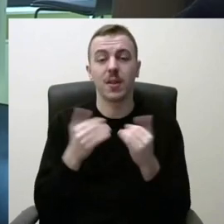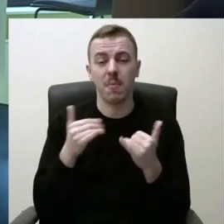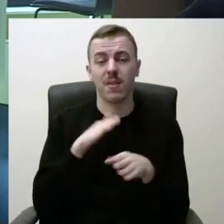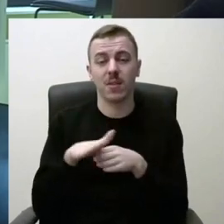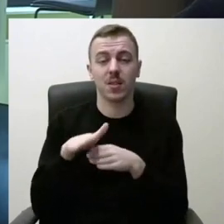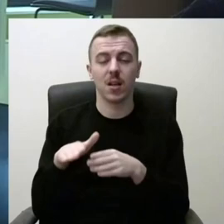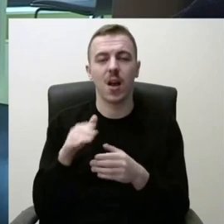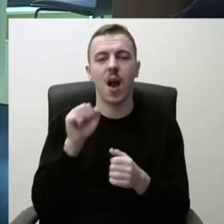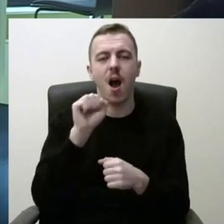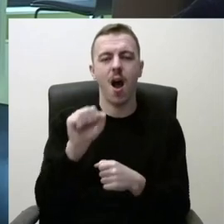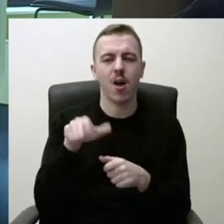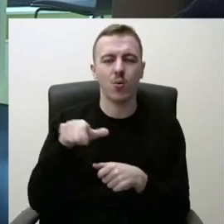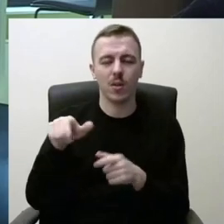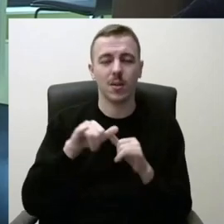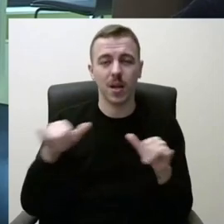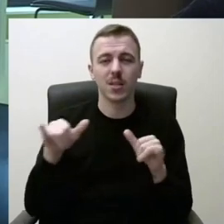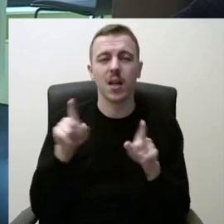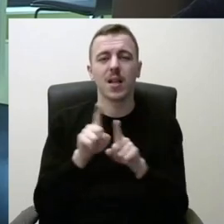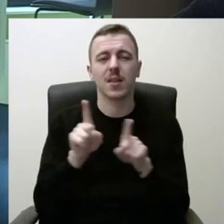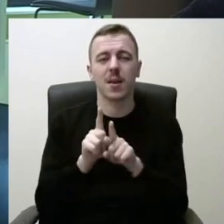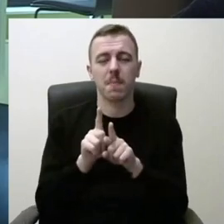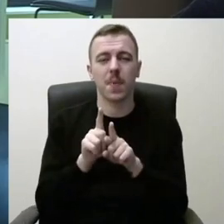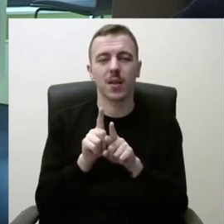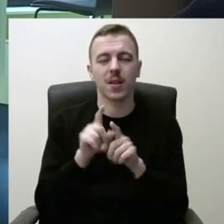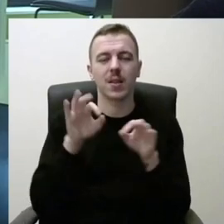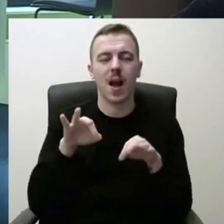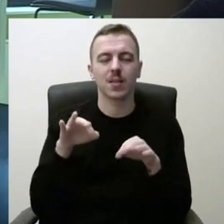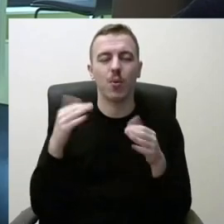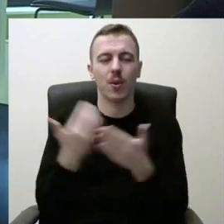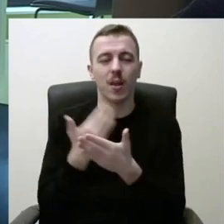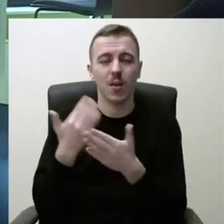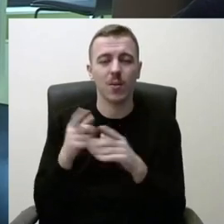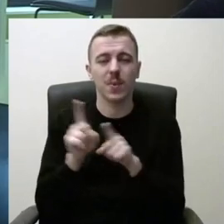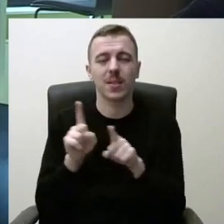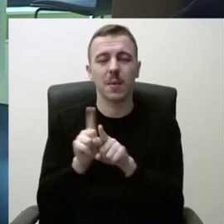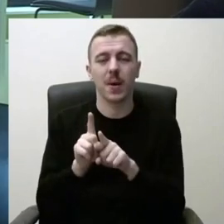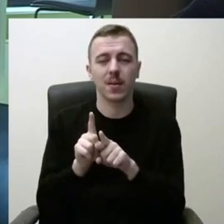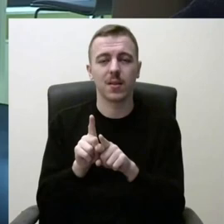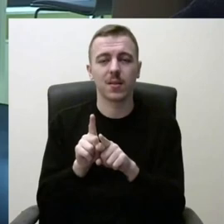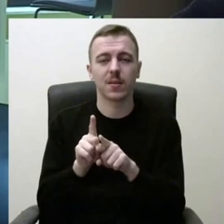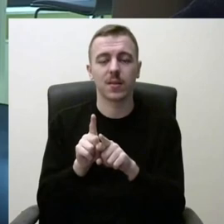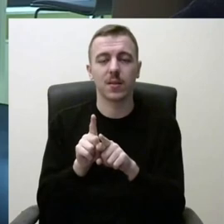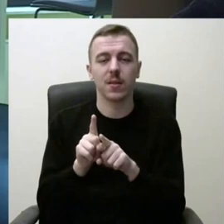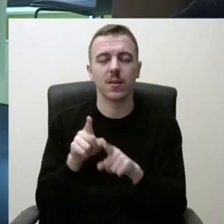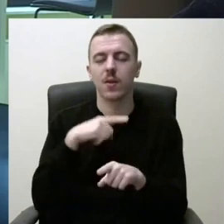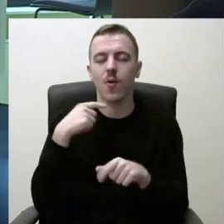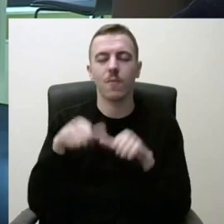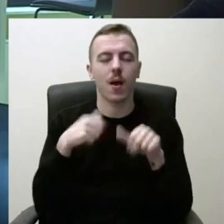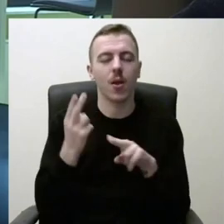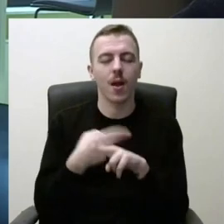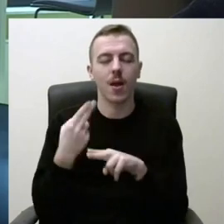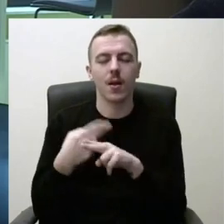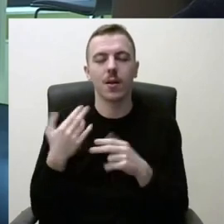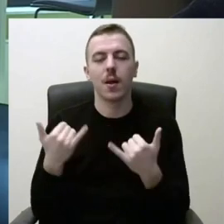juostų plėtra, ir transporto atnaujinimas, tam tikrų naujų maršrutų sudarimas, lygiai taip pat, ko nebuvo pavykę daug metų padaryti.